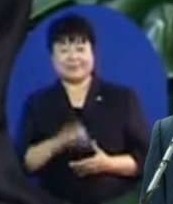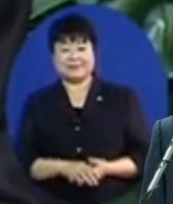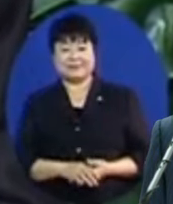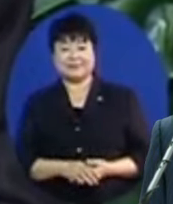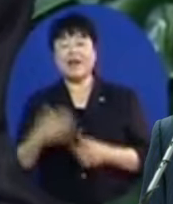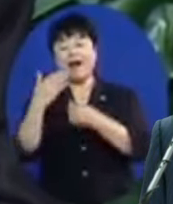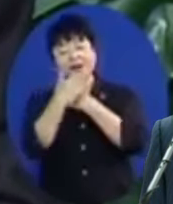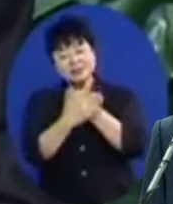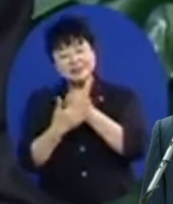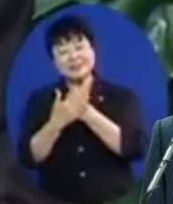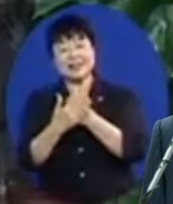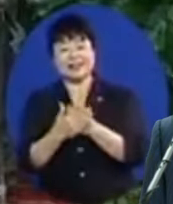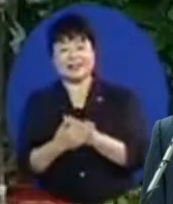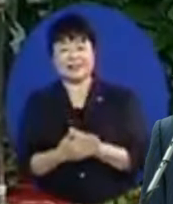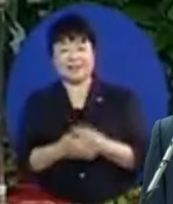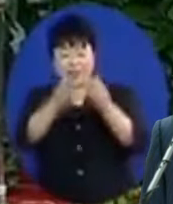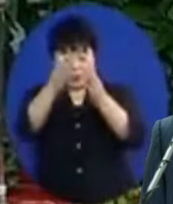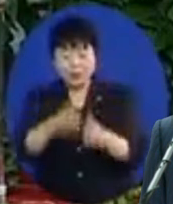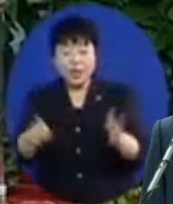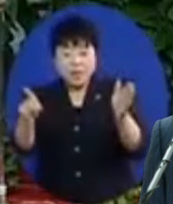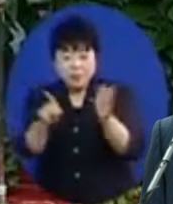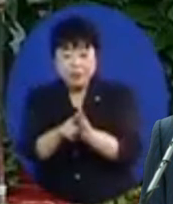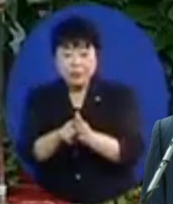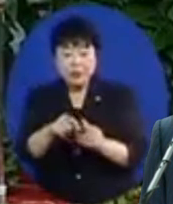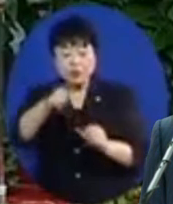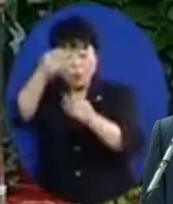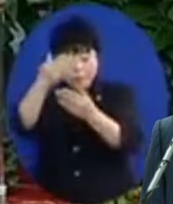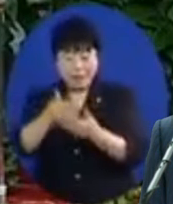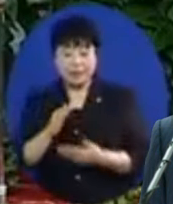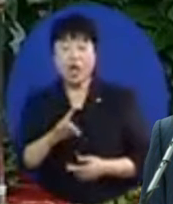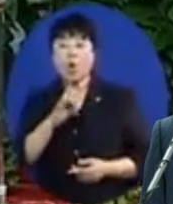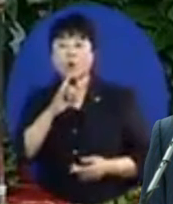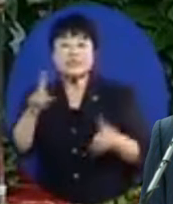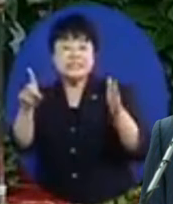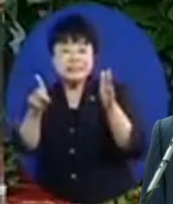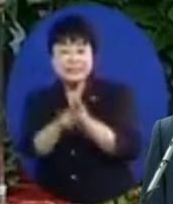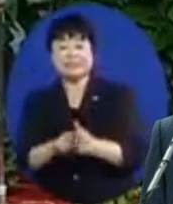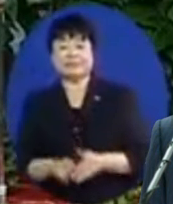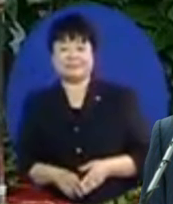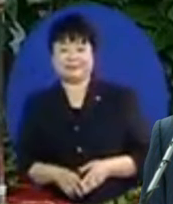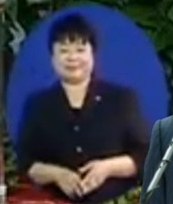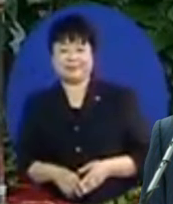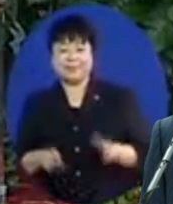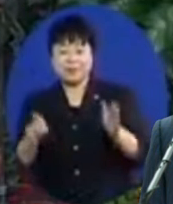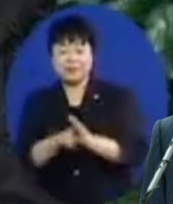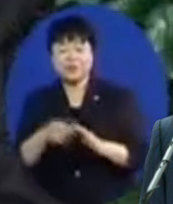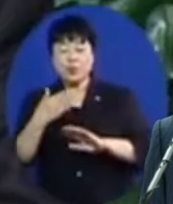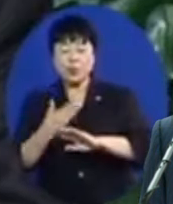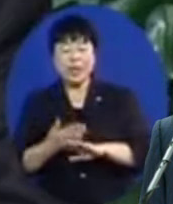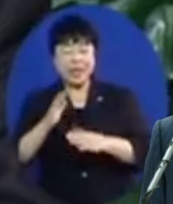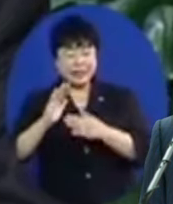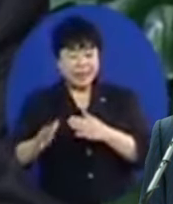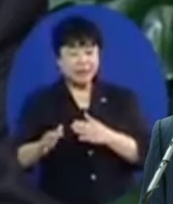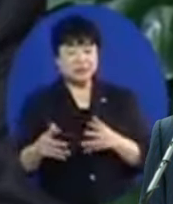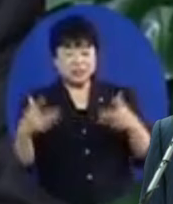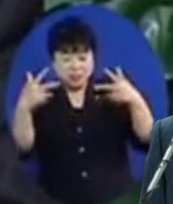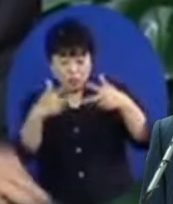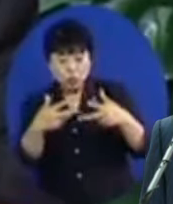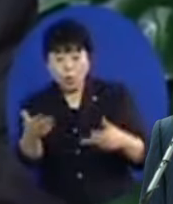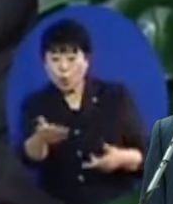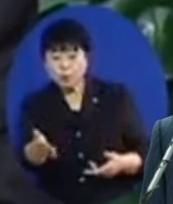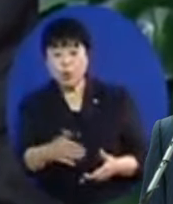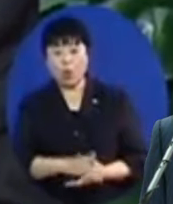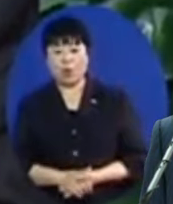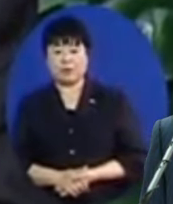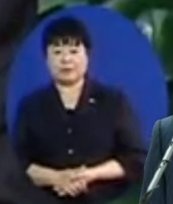그 은혜에 의하여 믿음으로 말미암아 구원을 받는 것입니다. 오직 믿음입니다. 믿음 이외에 다른 것이 구원의 조건에 붙으면 안